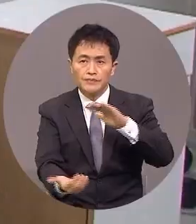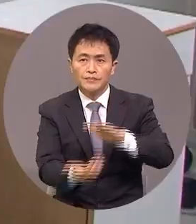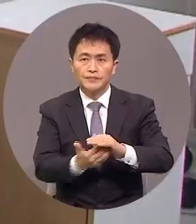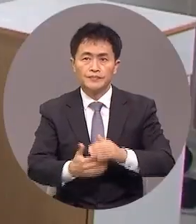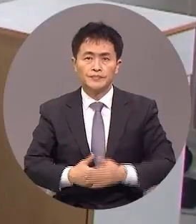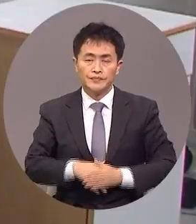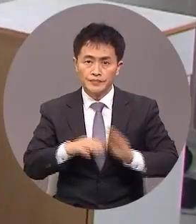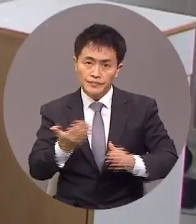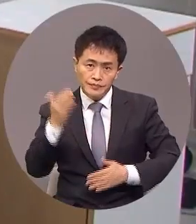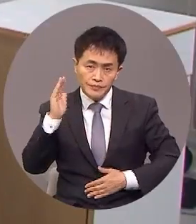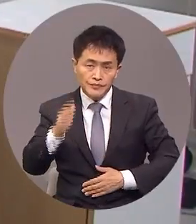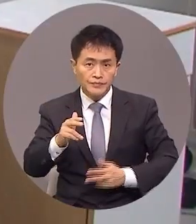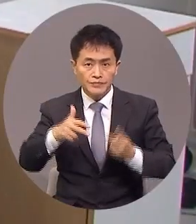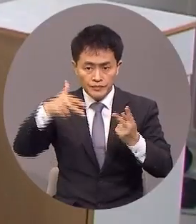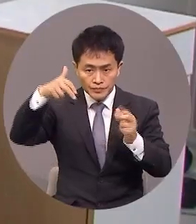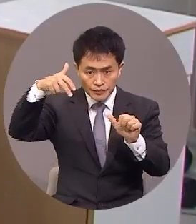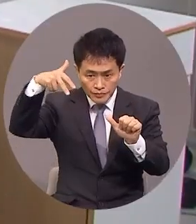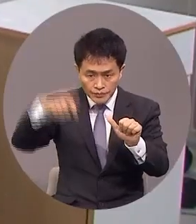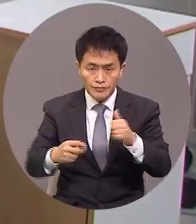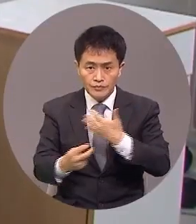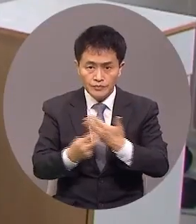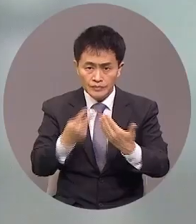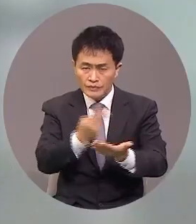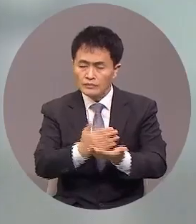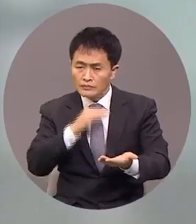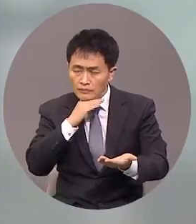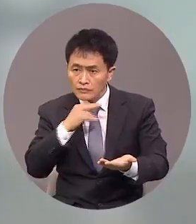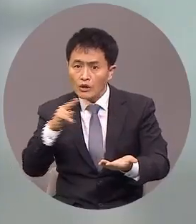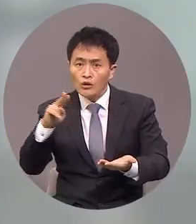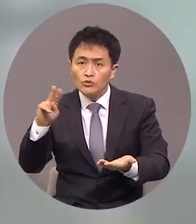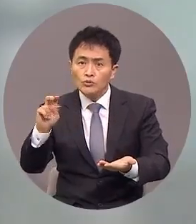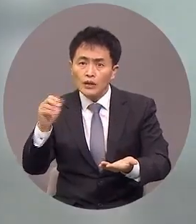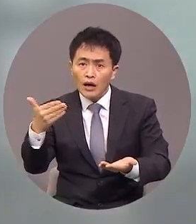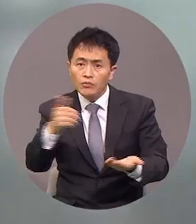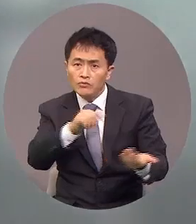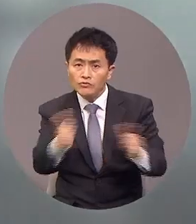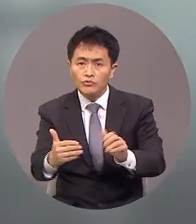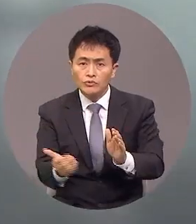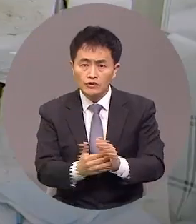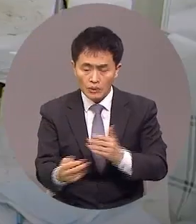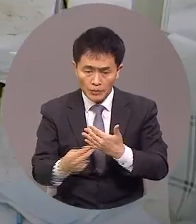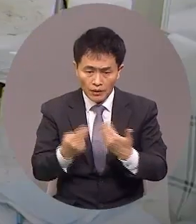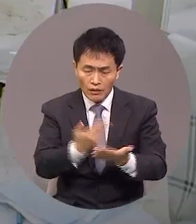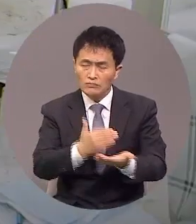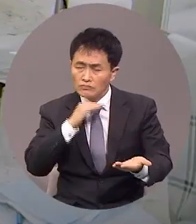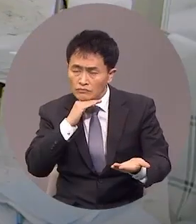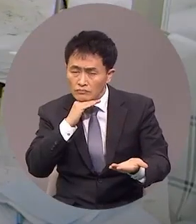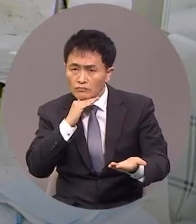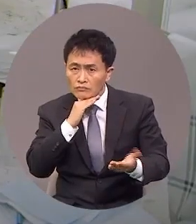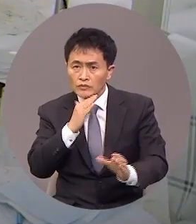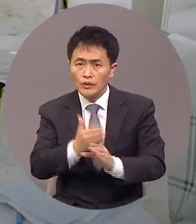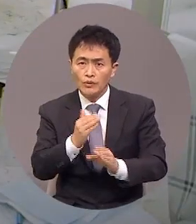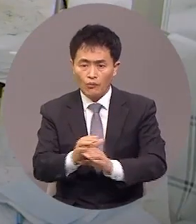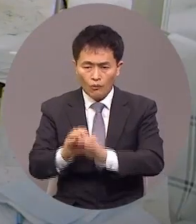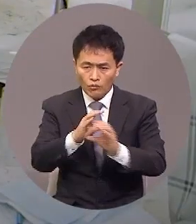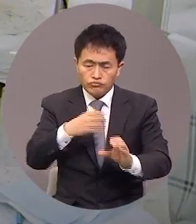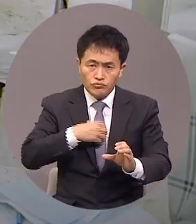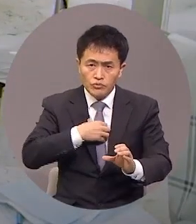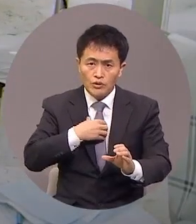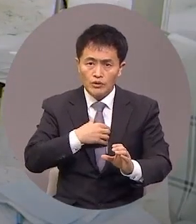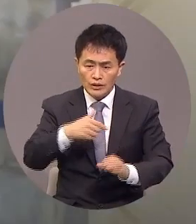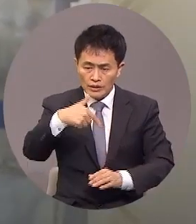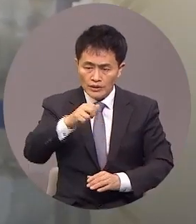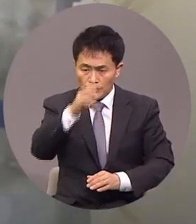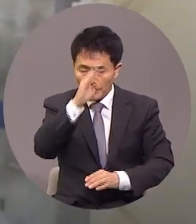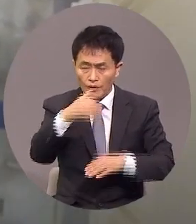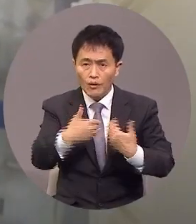기록했습니다. 최근 5주간 병상 배정을 기다리다 29명이 사망했는데 현재 병상 대기자 가운데 코로나19 고위험군인